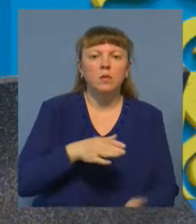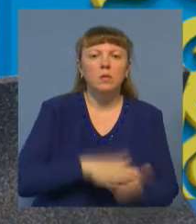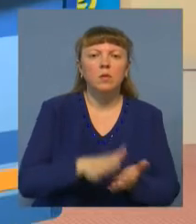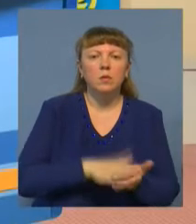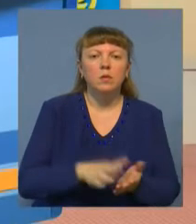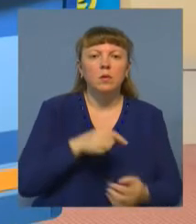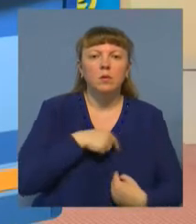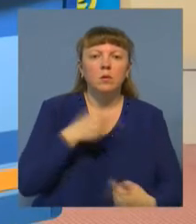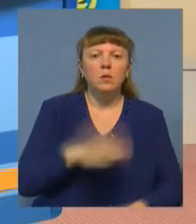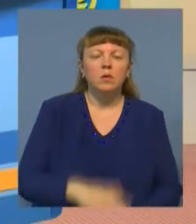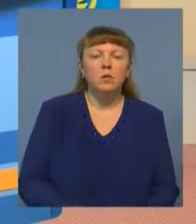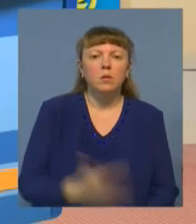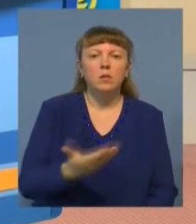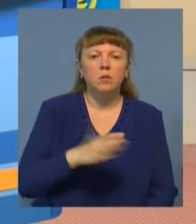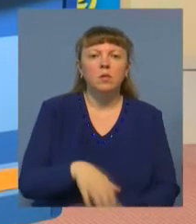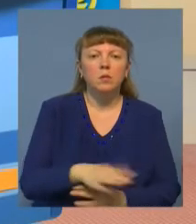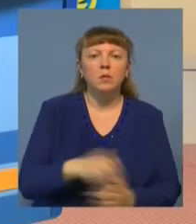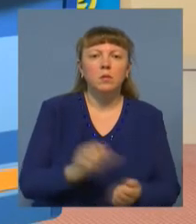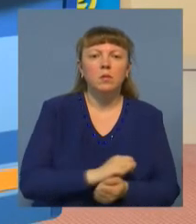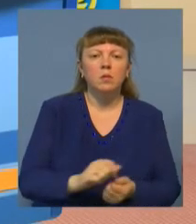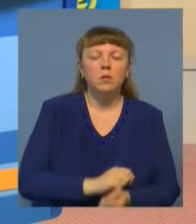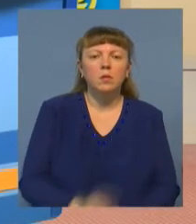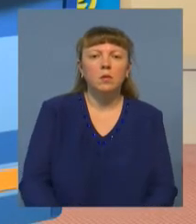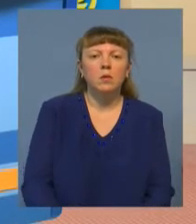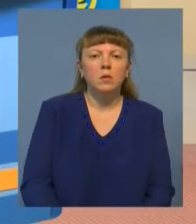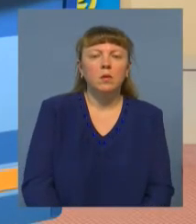книжки, либо при ее отсутствии документы, это